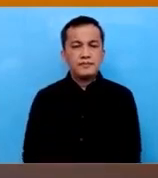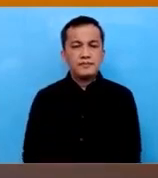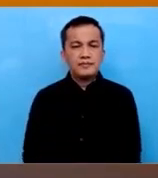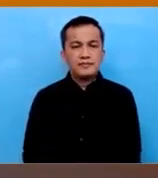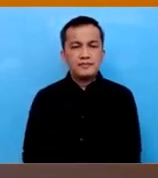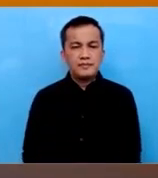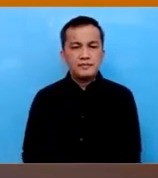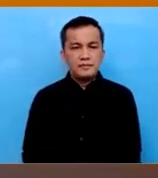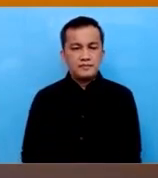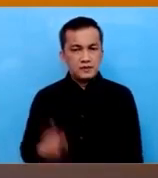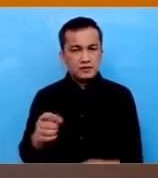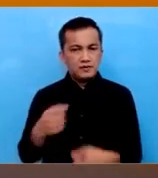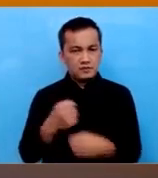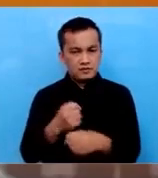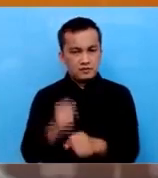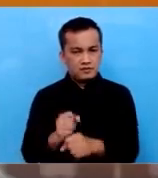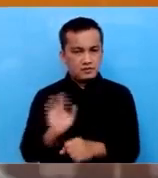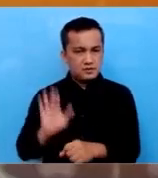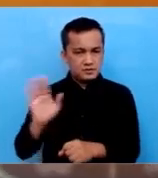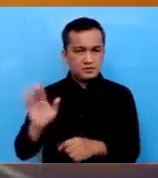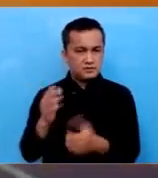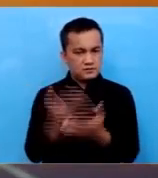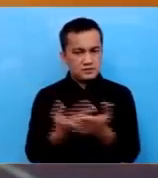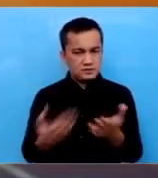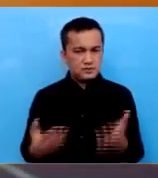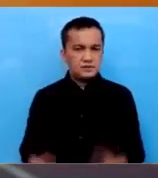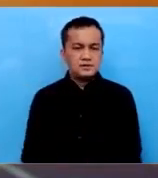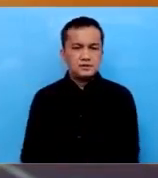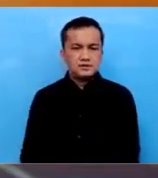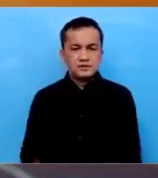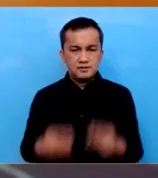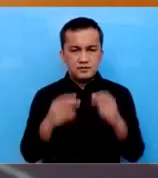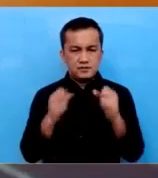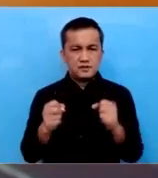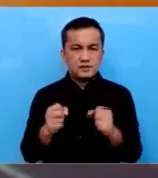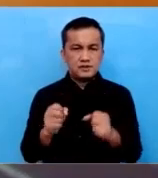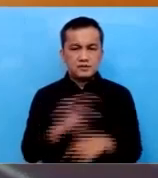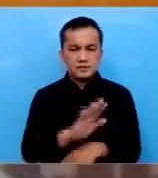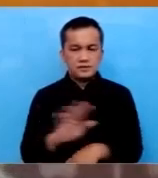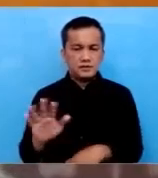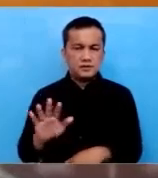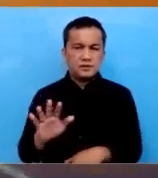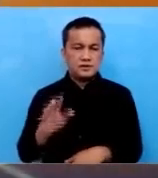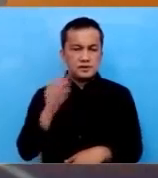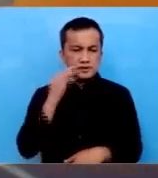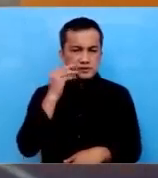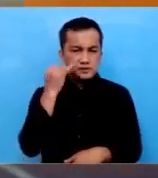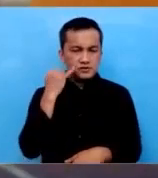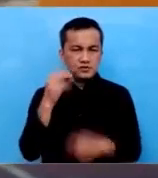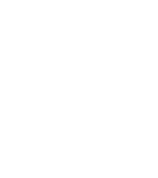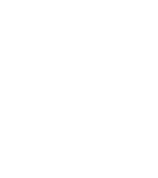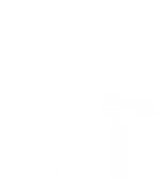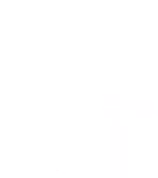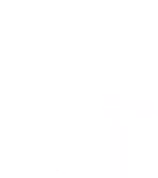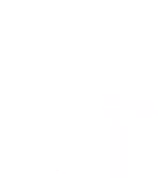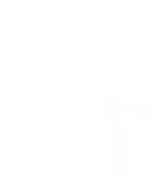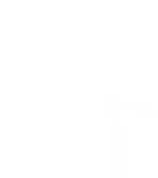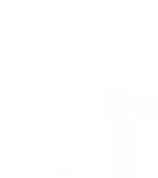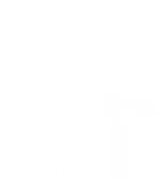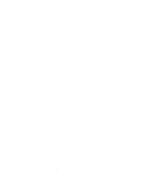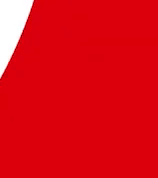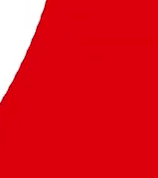may gumawa sa kanya ng ganung bagay. Nagbabalita mula sa frontline, MJ Marfori, News 5.